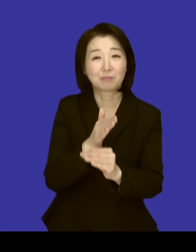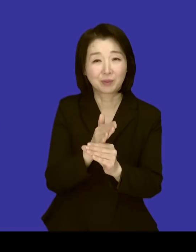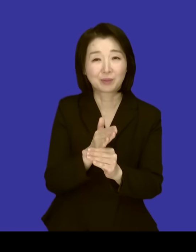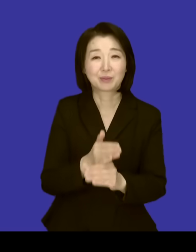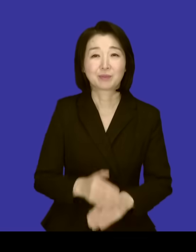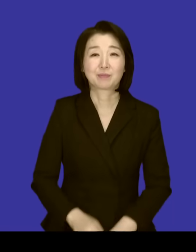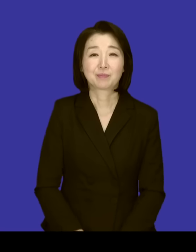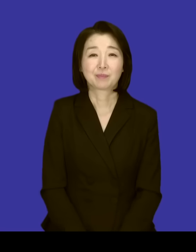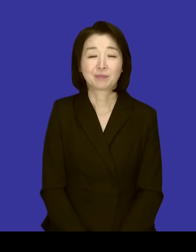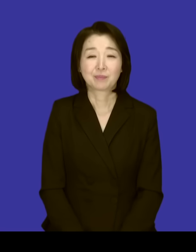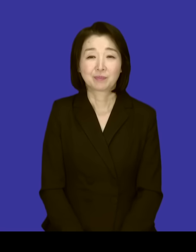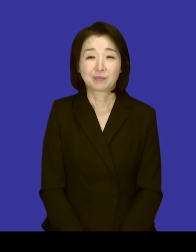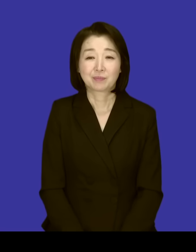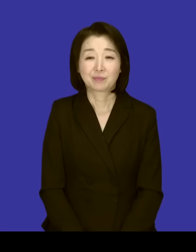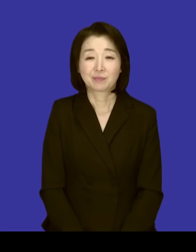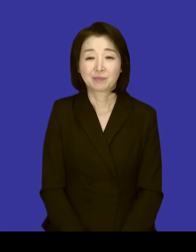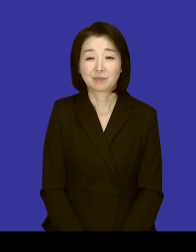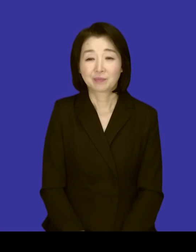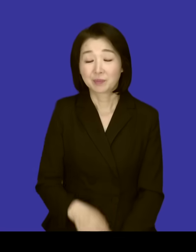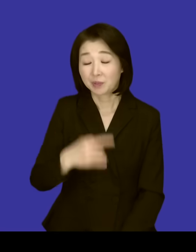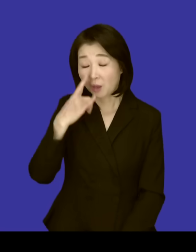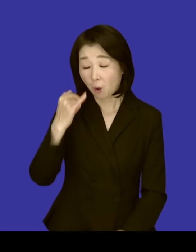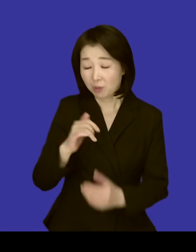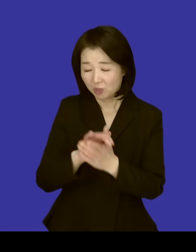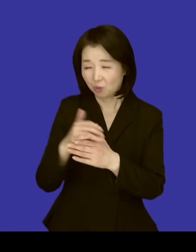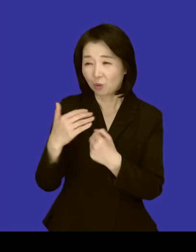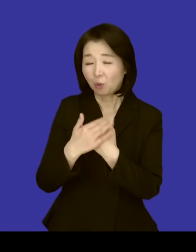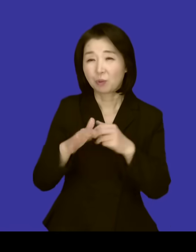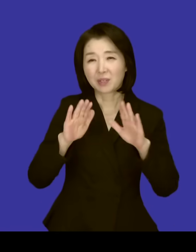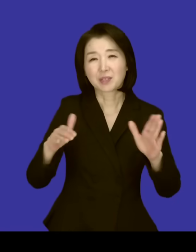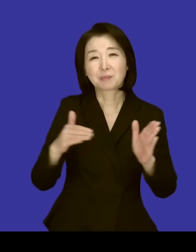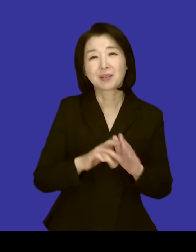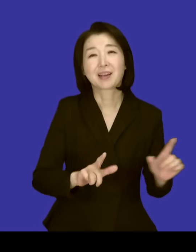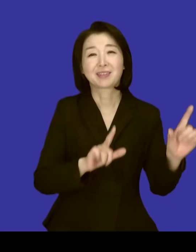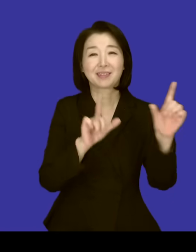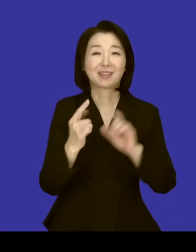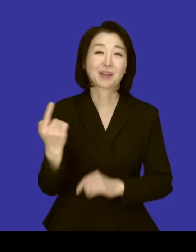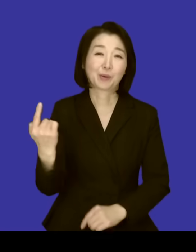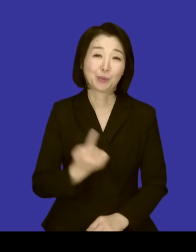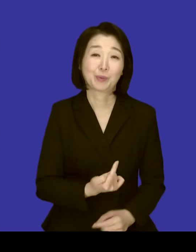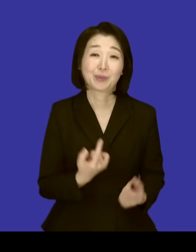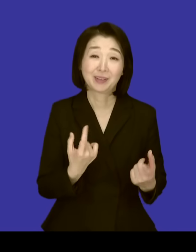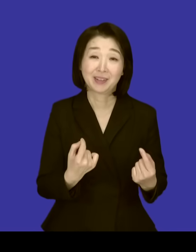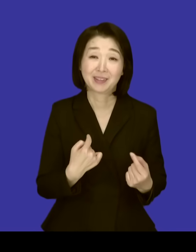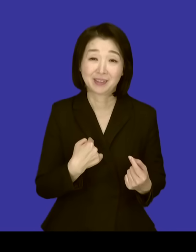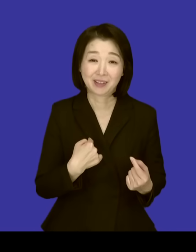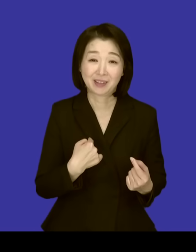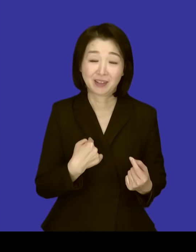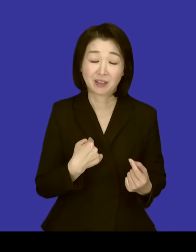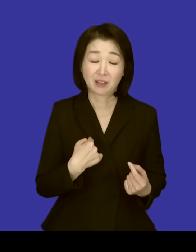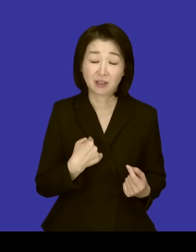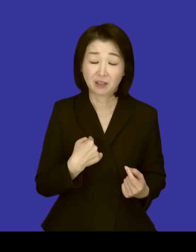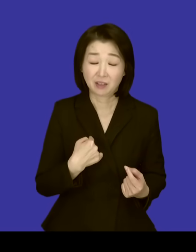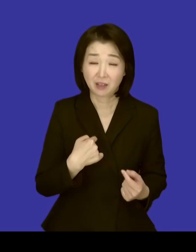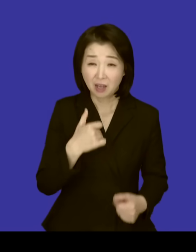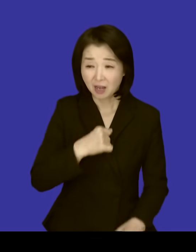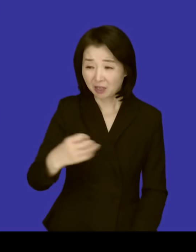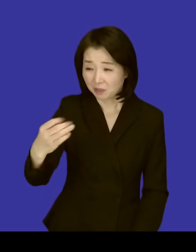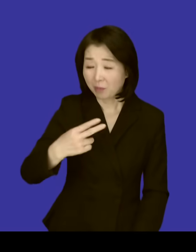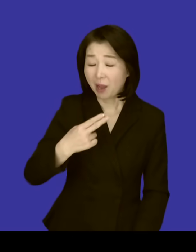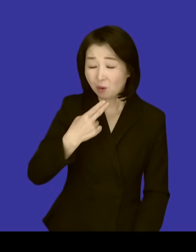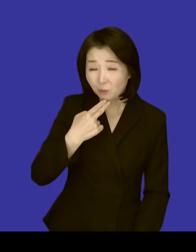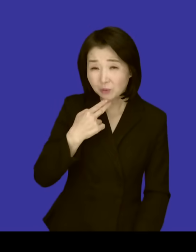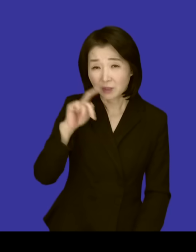그래서 어머니의 기도로 여기까지 온 것 같습니다, 사실은. 전혀 티 안 내고 새벽 기도 가서 아들